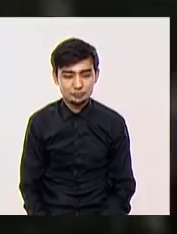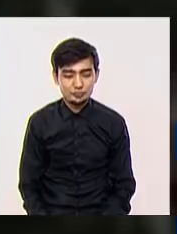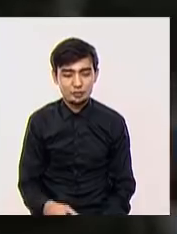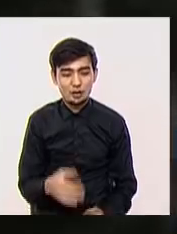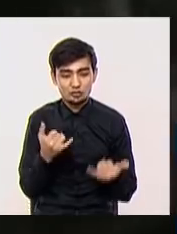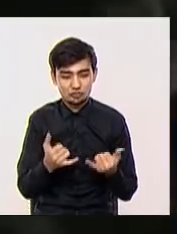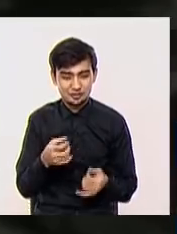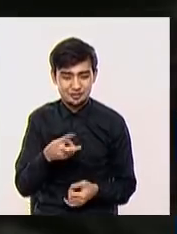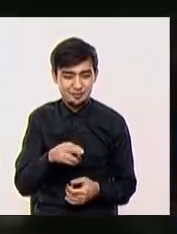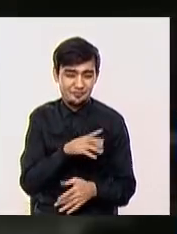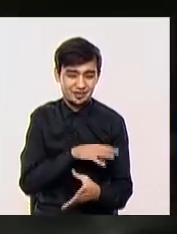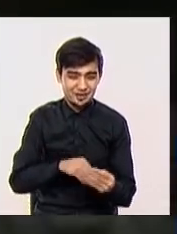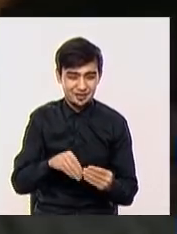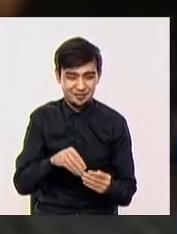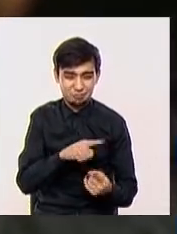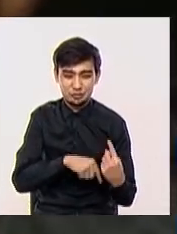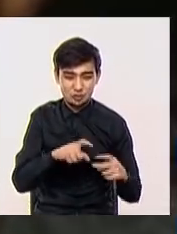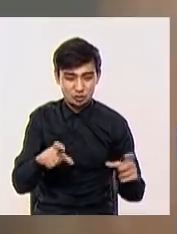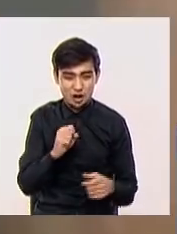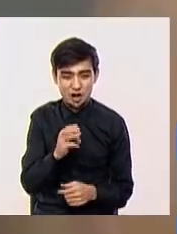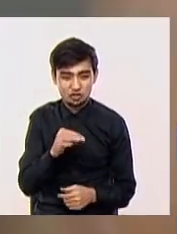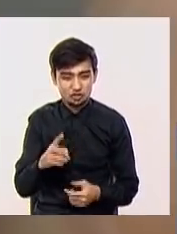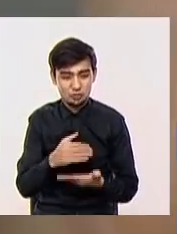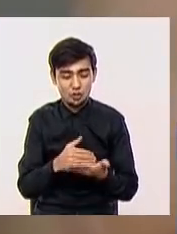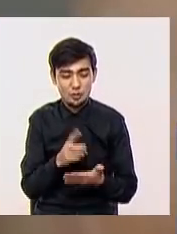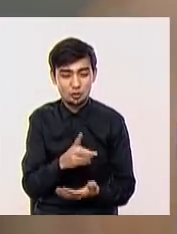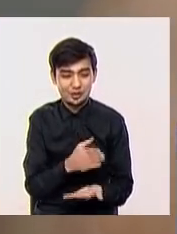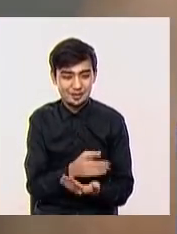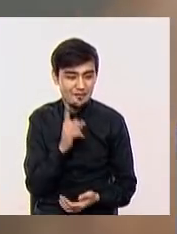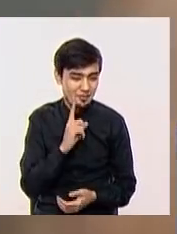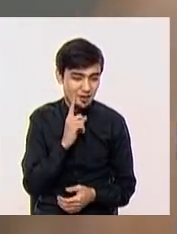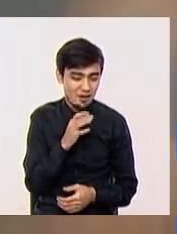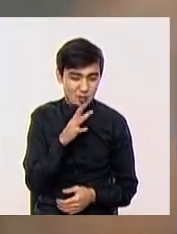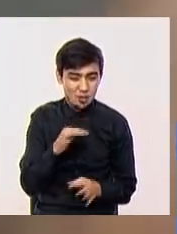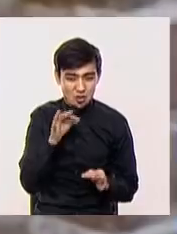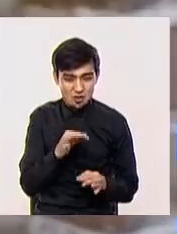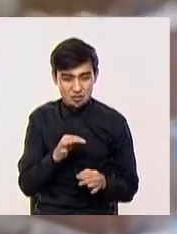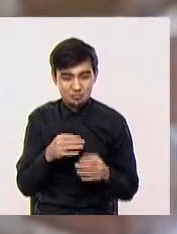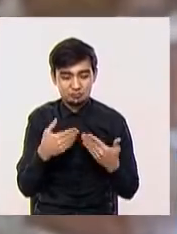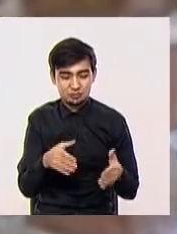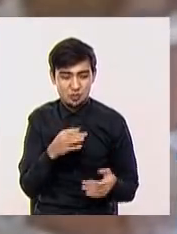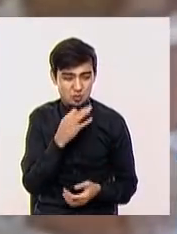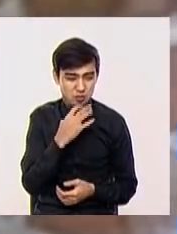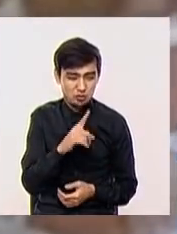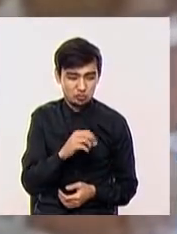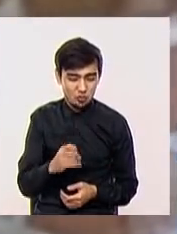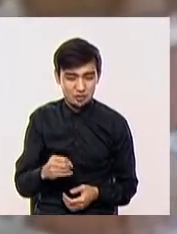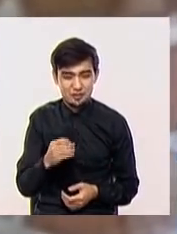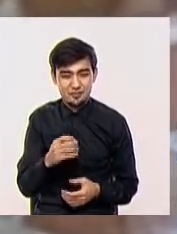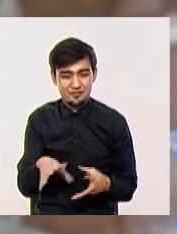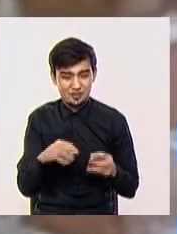Теперь для всех бизнесменов, использующих приложение Ашик, сняты ограничения по времени работы. Это касается любой зоны и всех